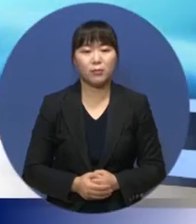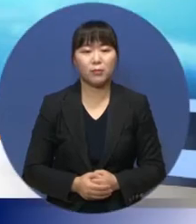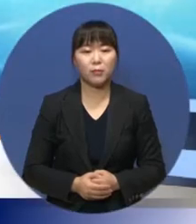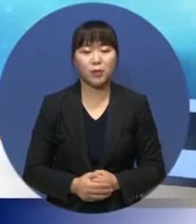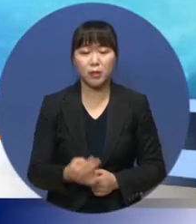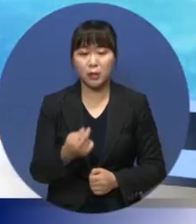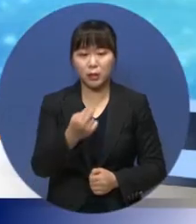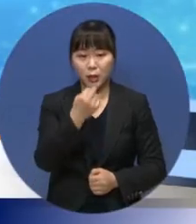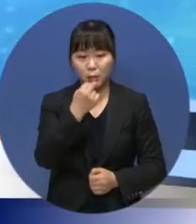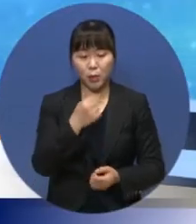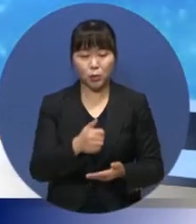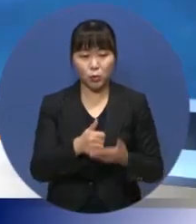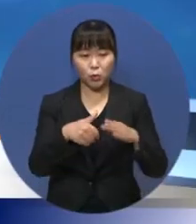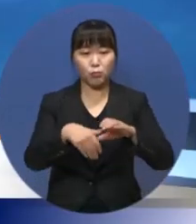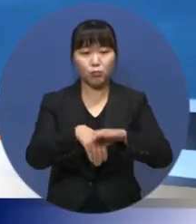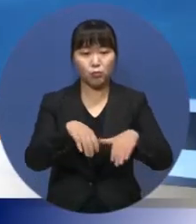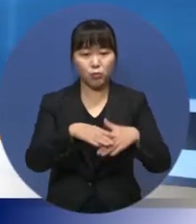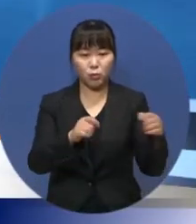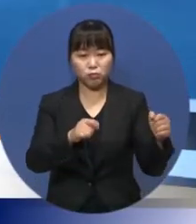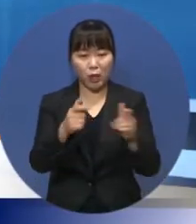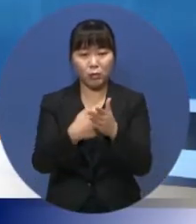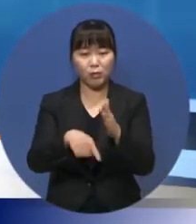생명 존중 문화 확산을 위해